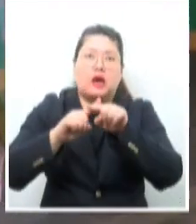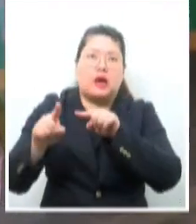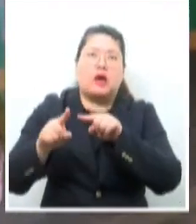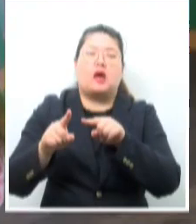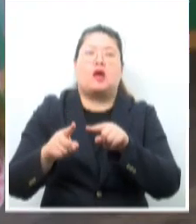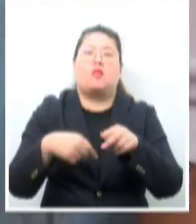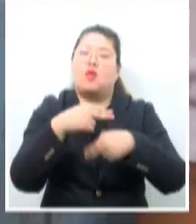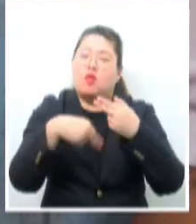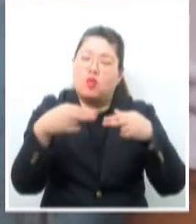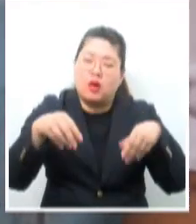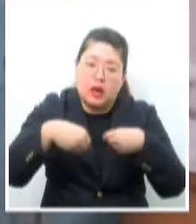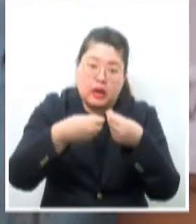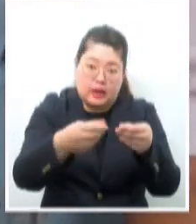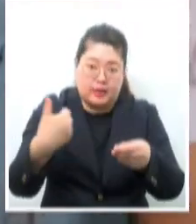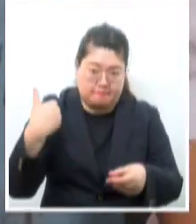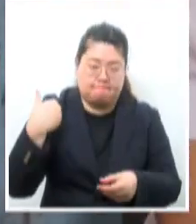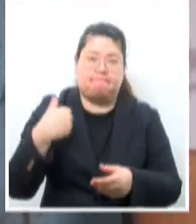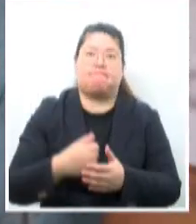ของฝากค่ะ